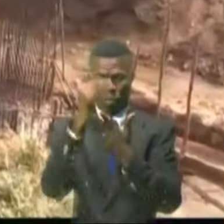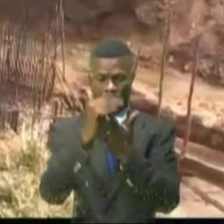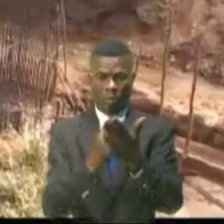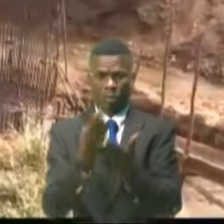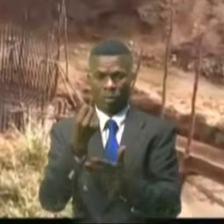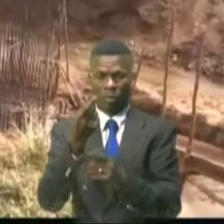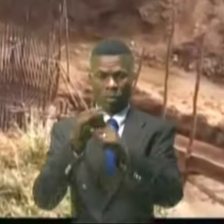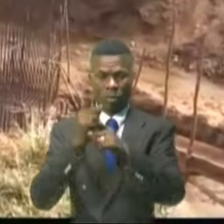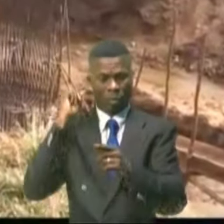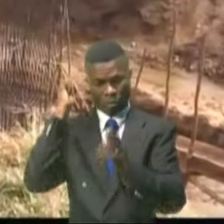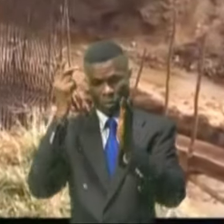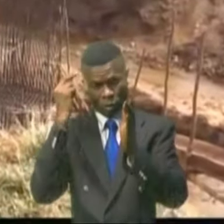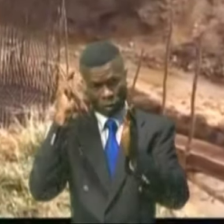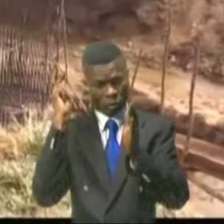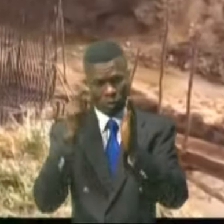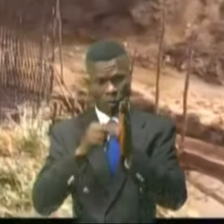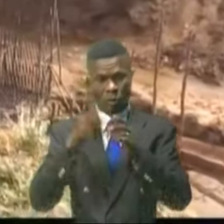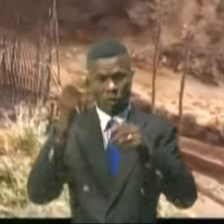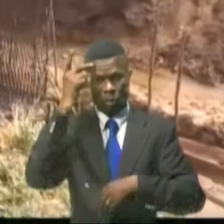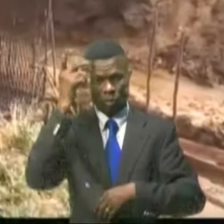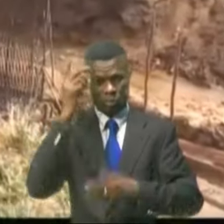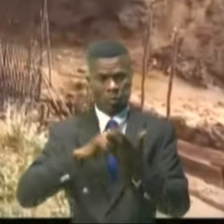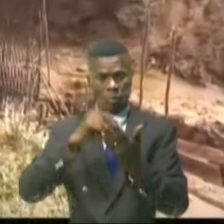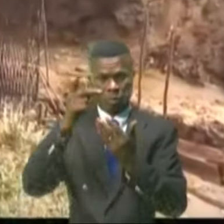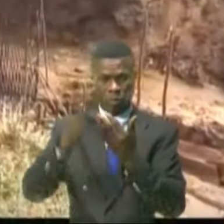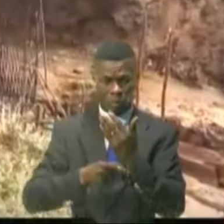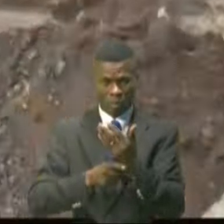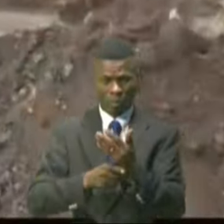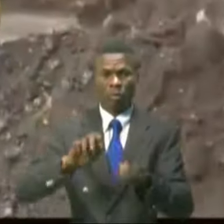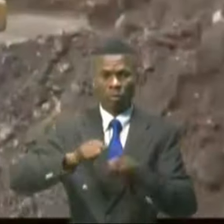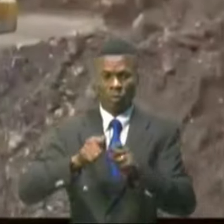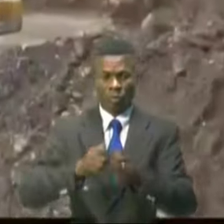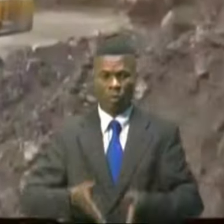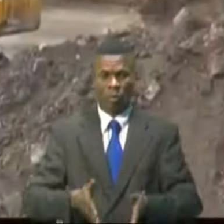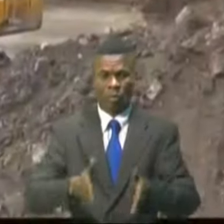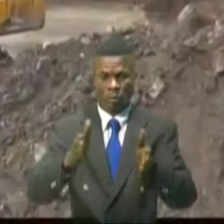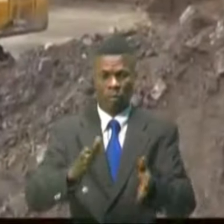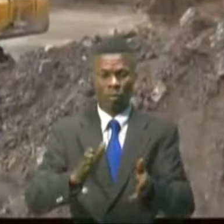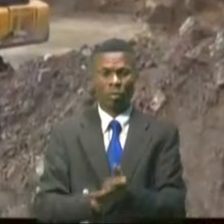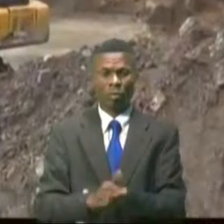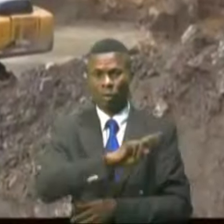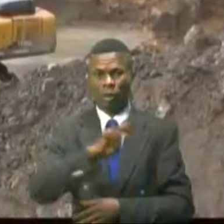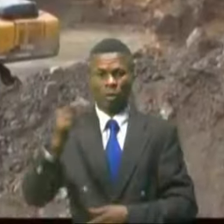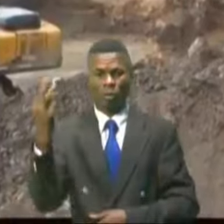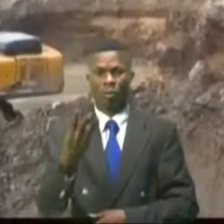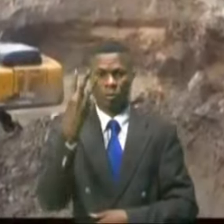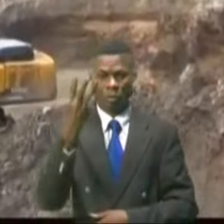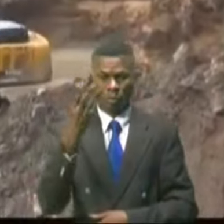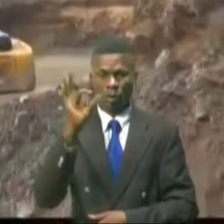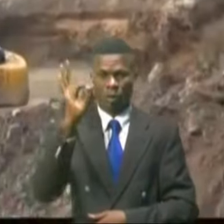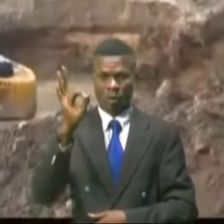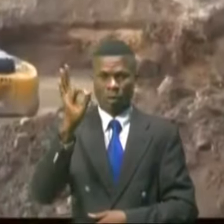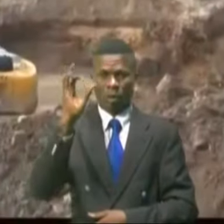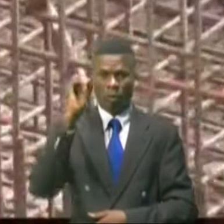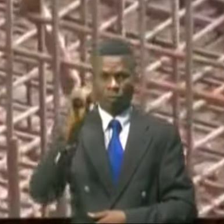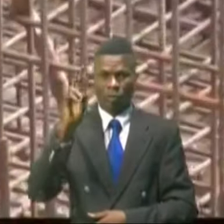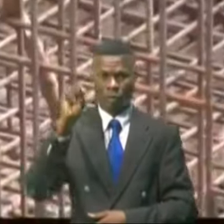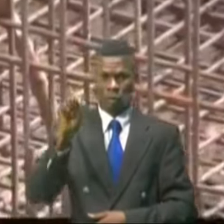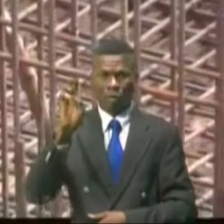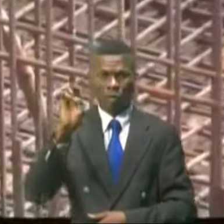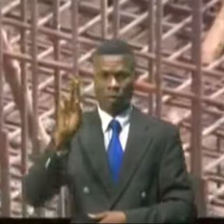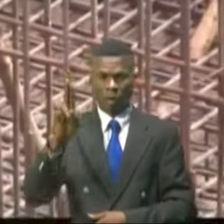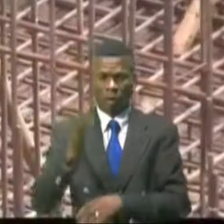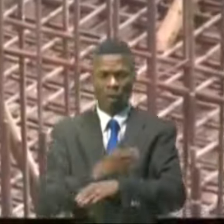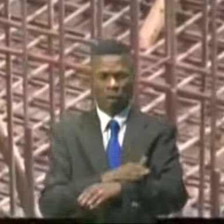le gouvernement central dans le cadre du programme d'entretien routier PR 2023 du FONER, évoluent lentement mais